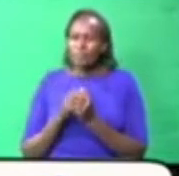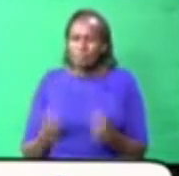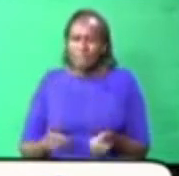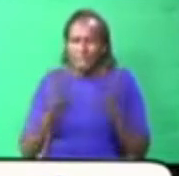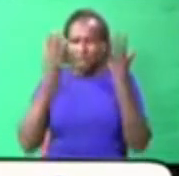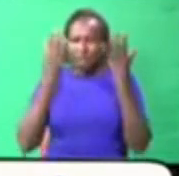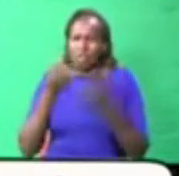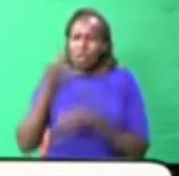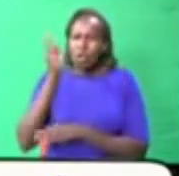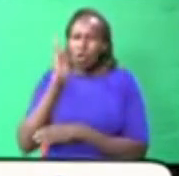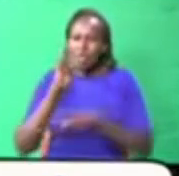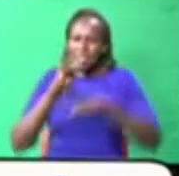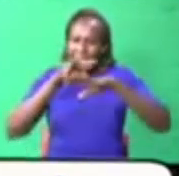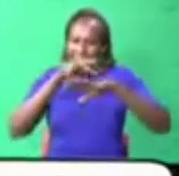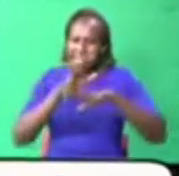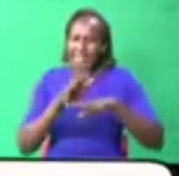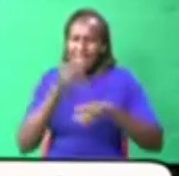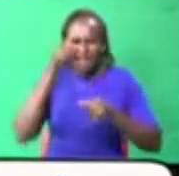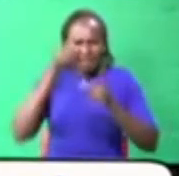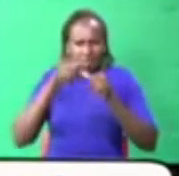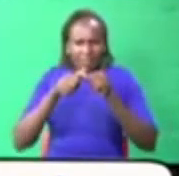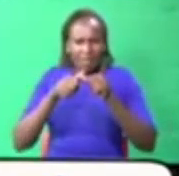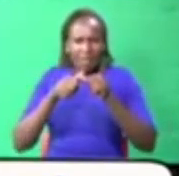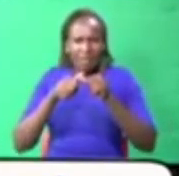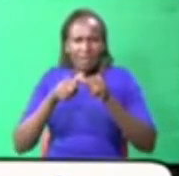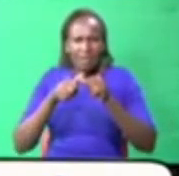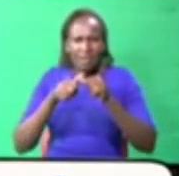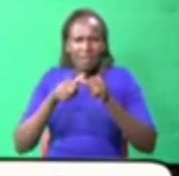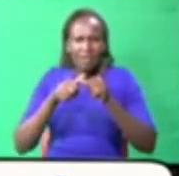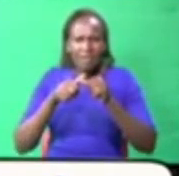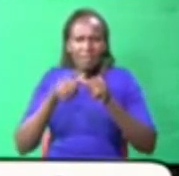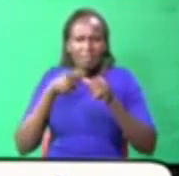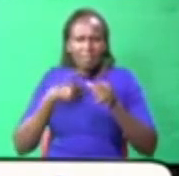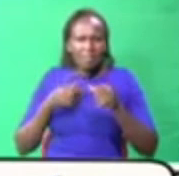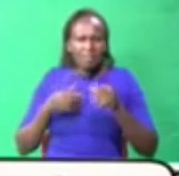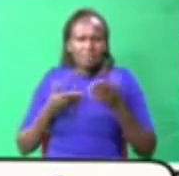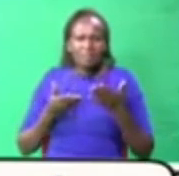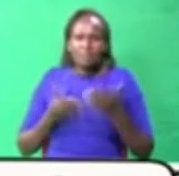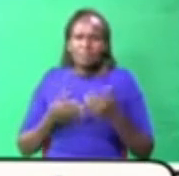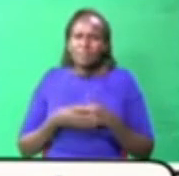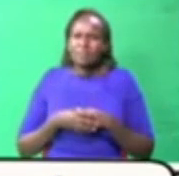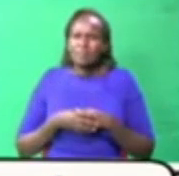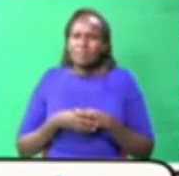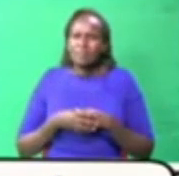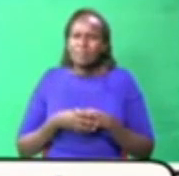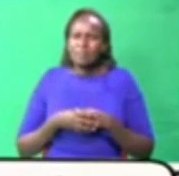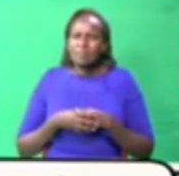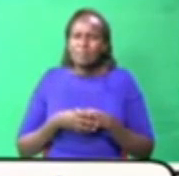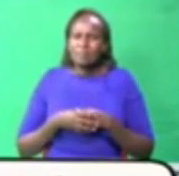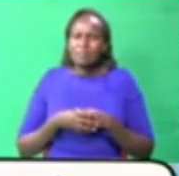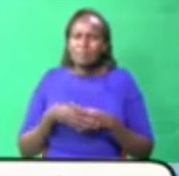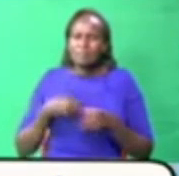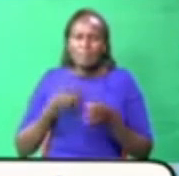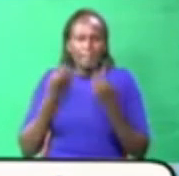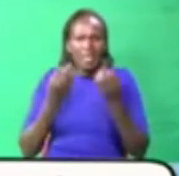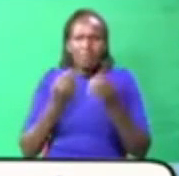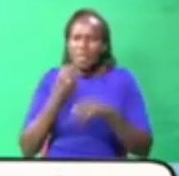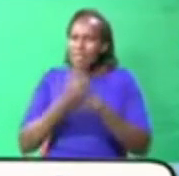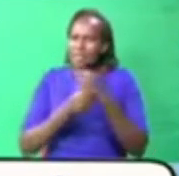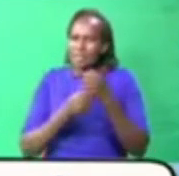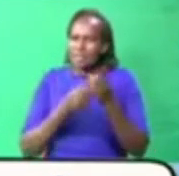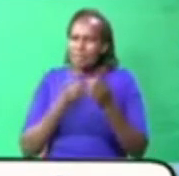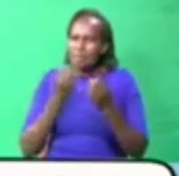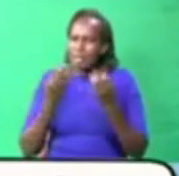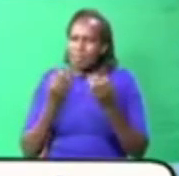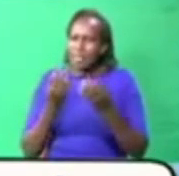Mungu akatuma. I remember nikuwa imekusukuma sana na hile deni. Na inemisubua siku nyingi. Sasa